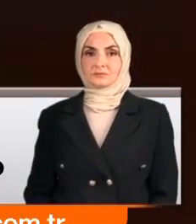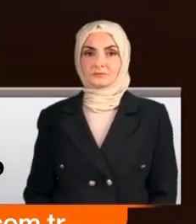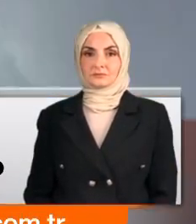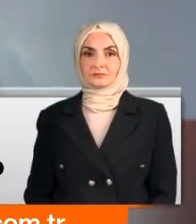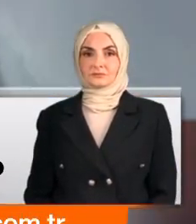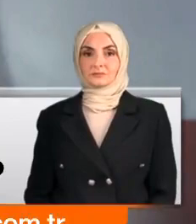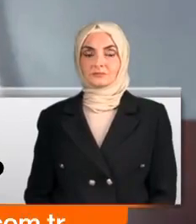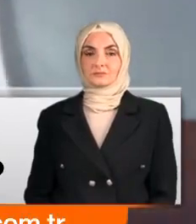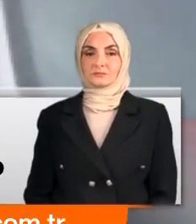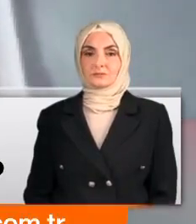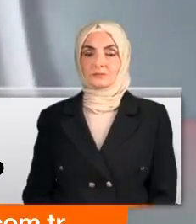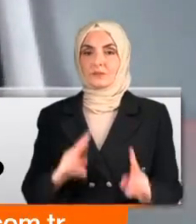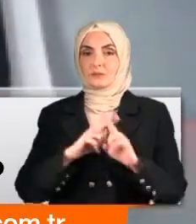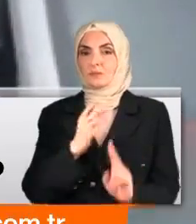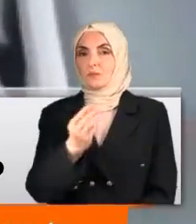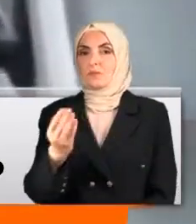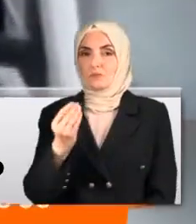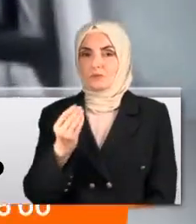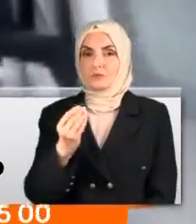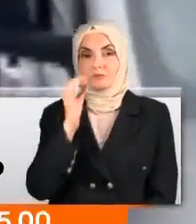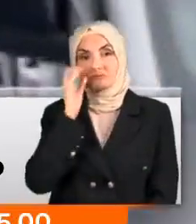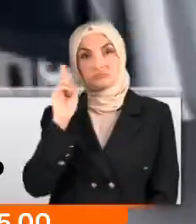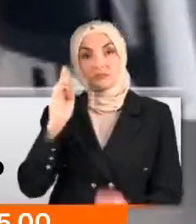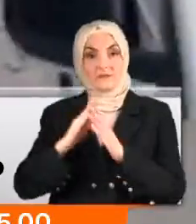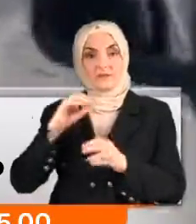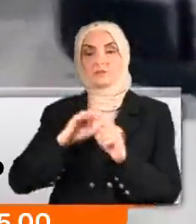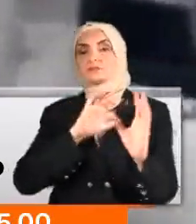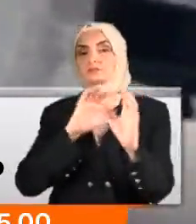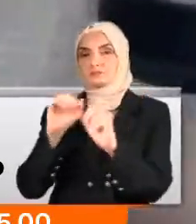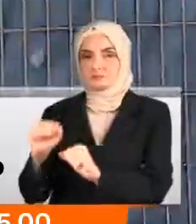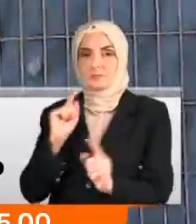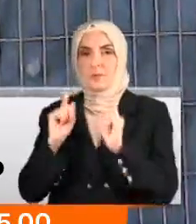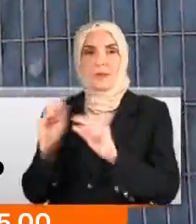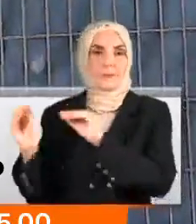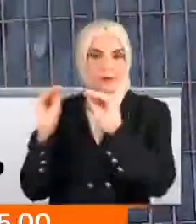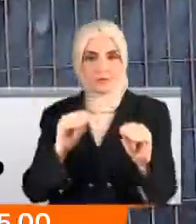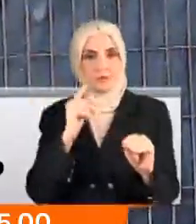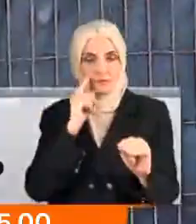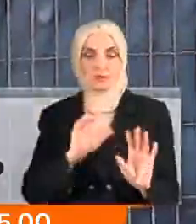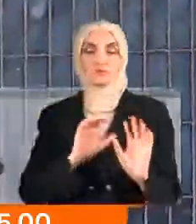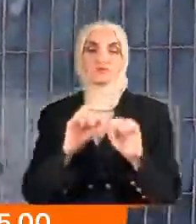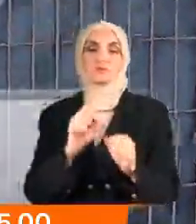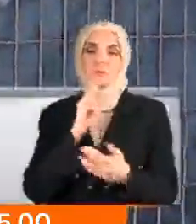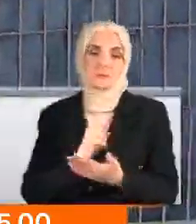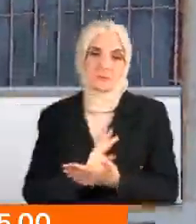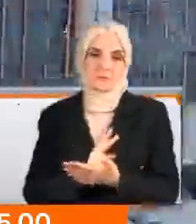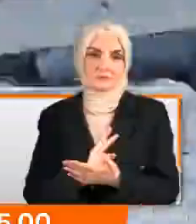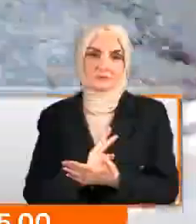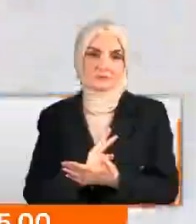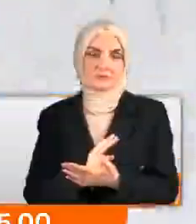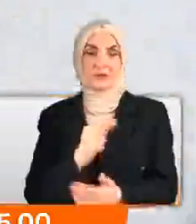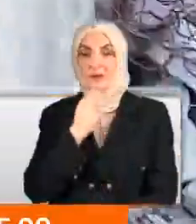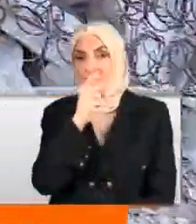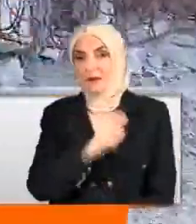su var. Polislerin evinde yakaladığı Ahmet Çelik çıkarıldığı mahkemede tutuklandı. Dilek Acun'un evinin önüne yaptığı barikata bir de